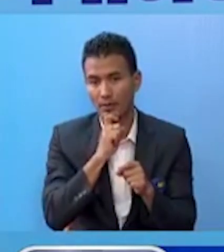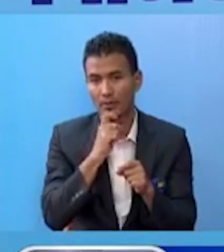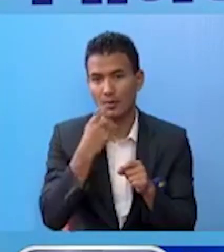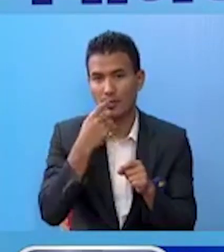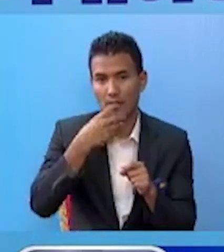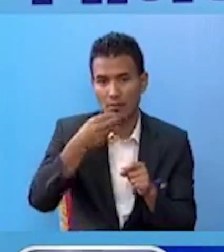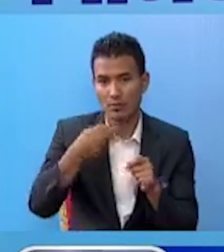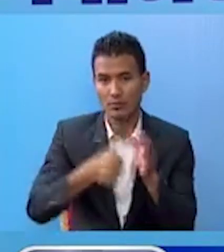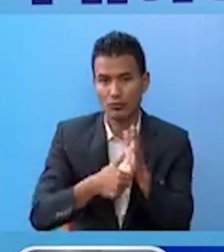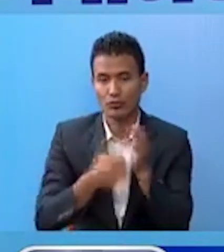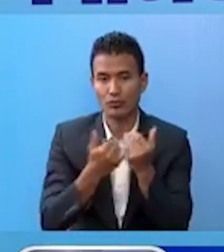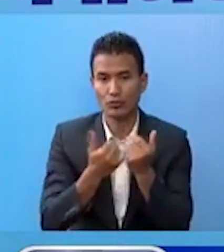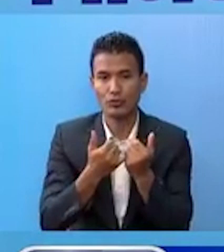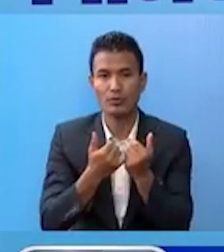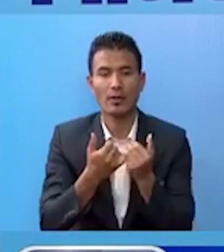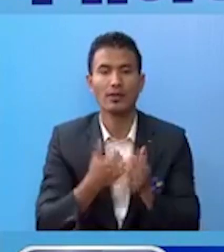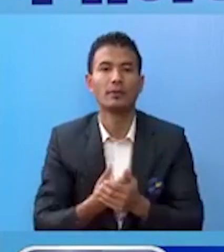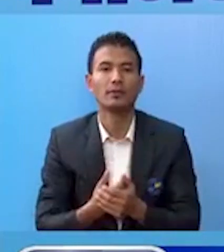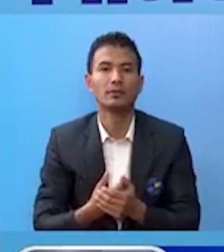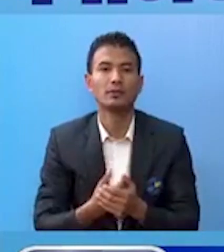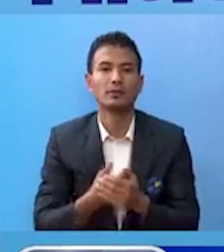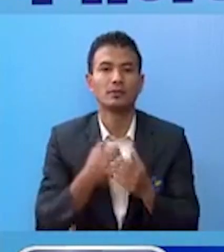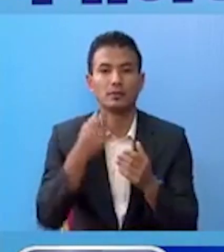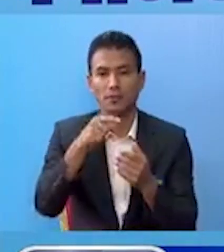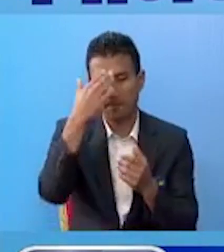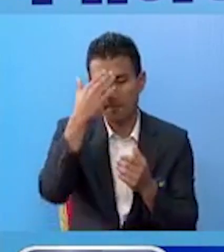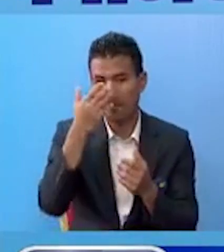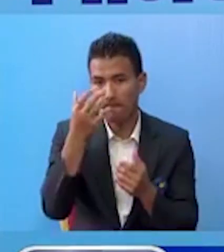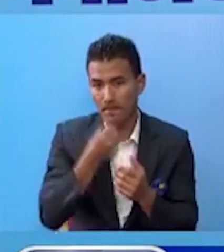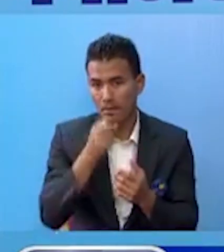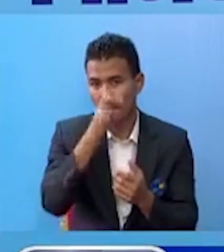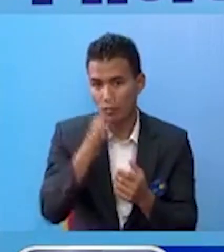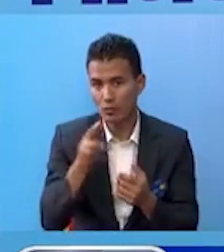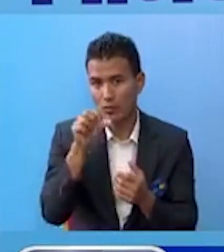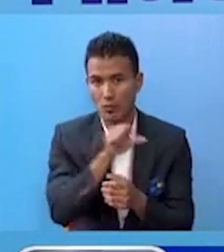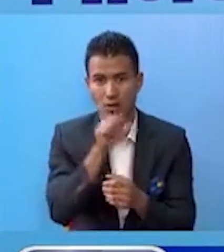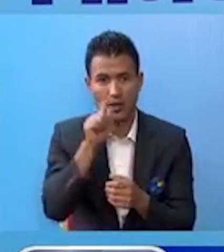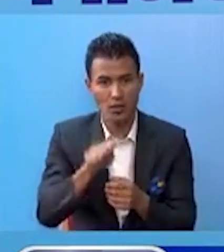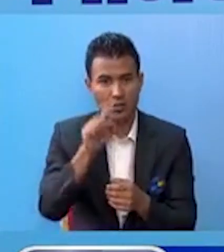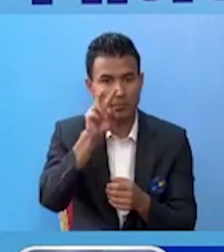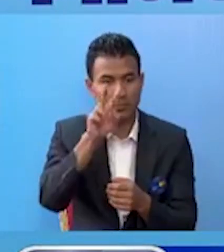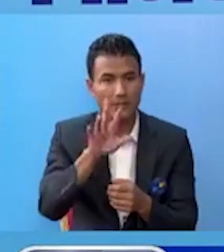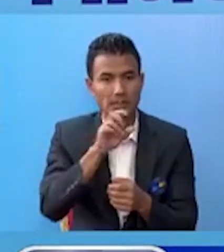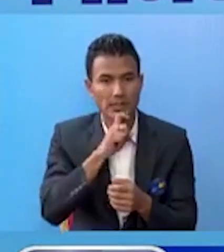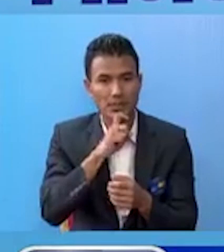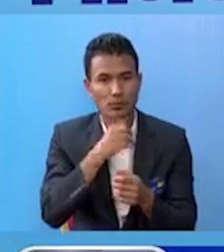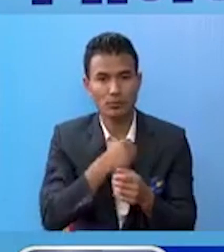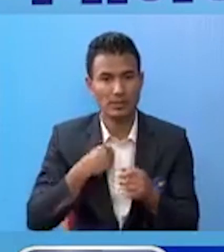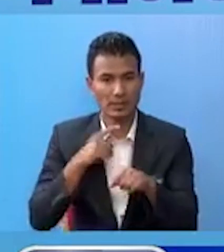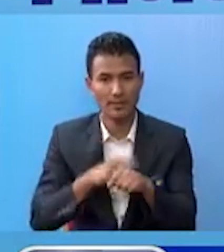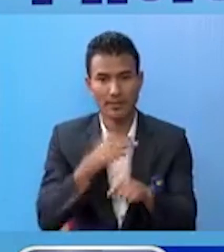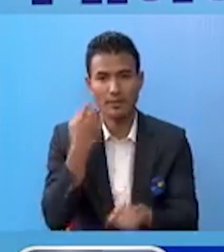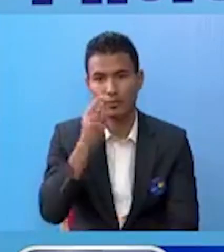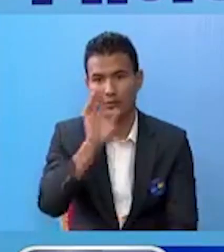नमुना सङ्कलन गरी परीक्षण गर्दा पुष्टि भएको र उहाँको चाहिँ 25 गते उपचारको क्रममा